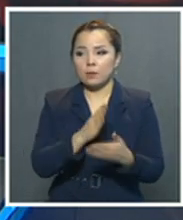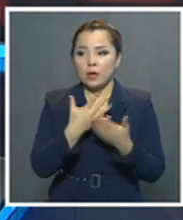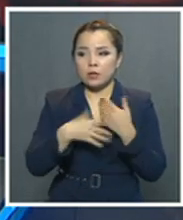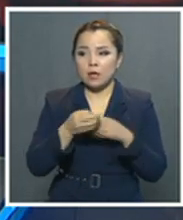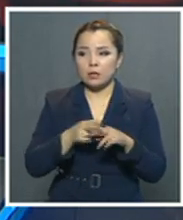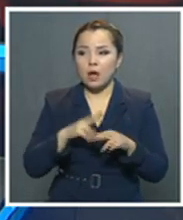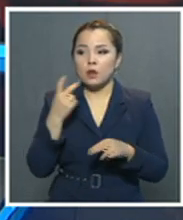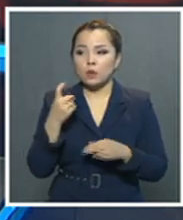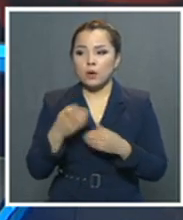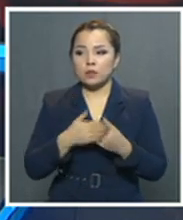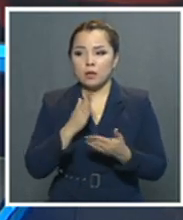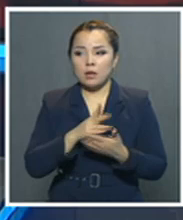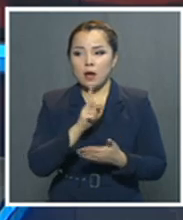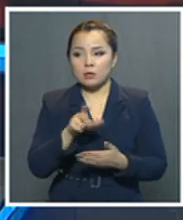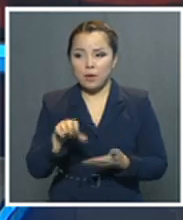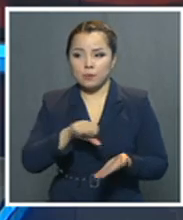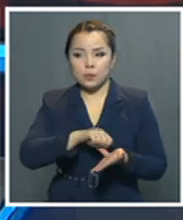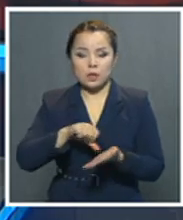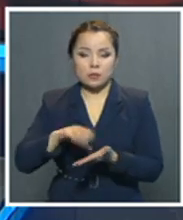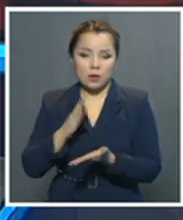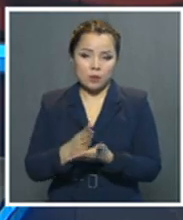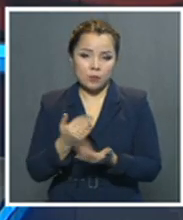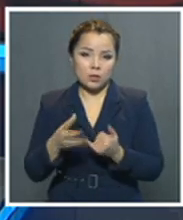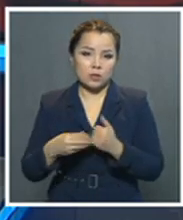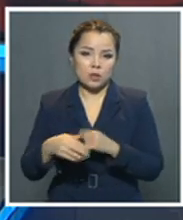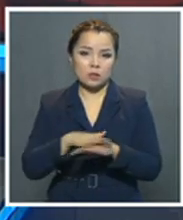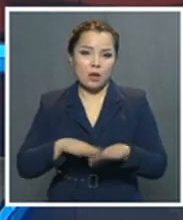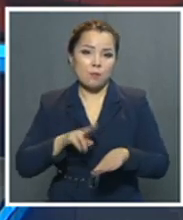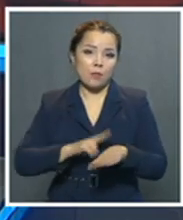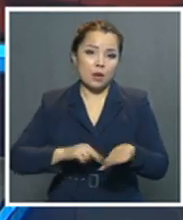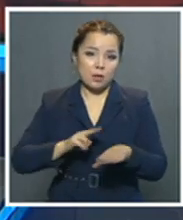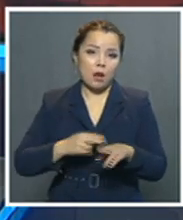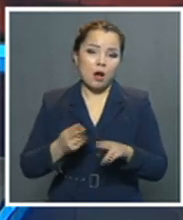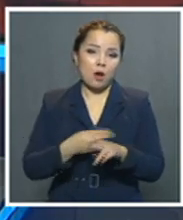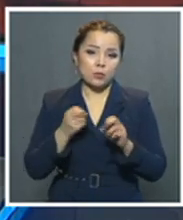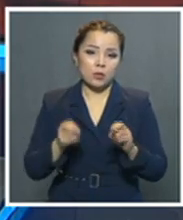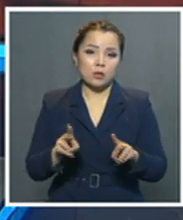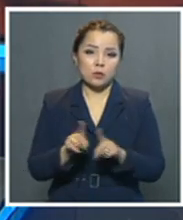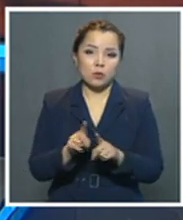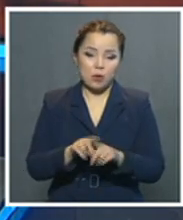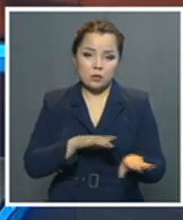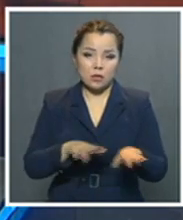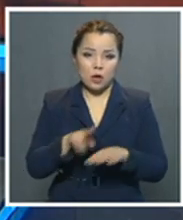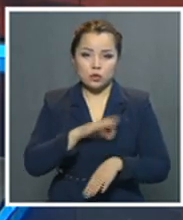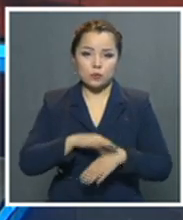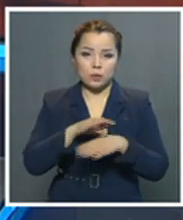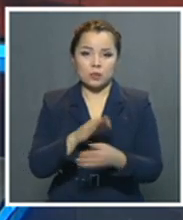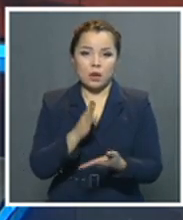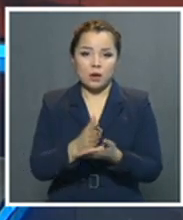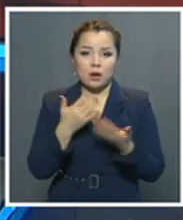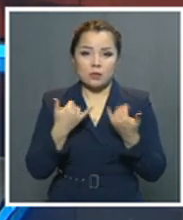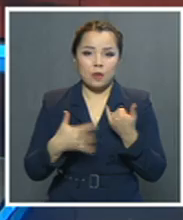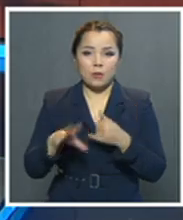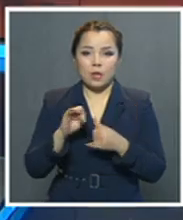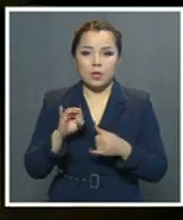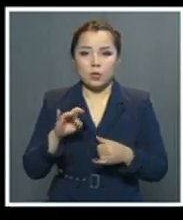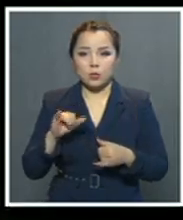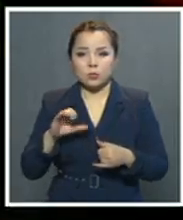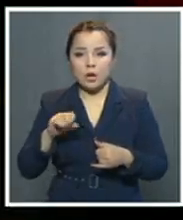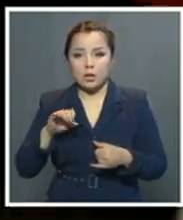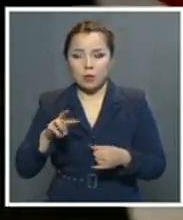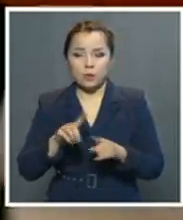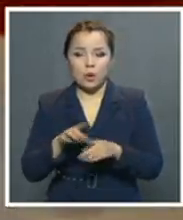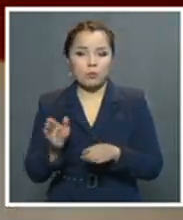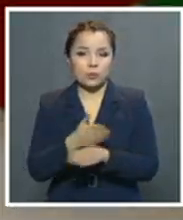жүздеген адам қатысты. Осыған байланысты жергілікті полицейлер қауіпсіздік шараларын күшейткен. Трамп жоспарына сәйкес Иерусалим